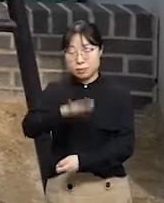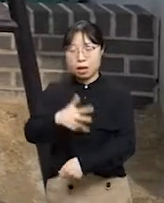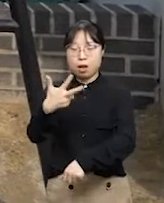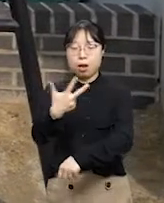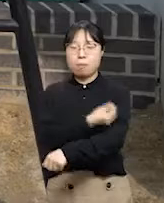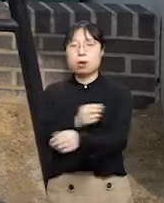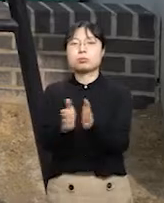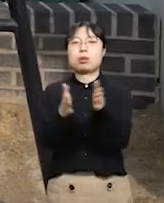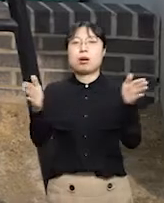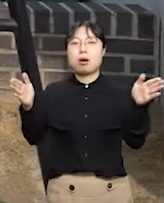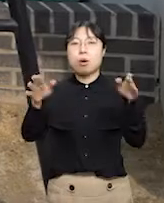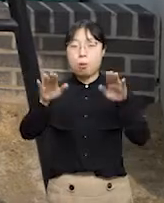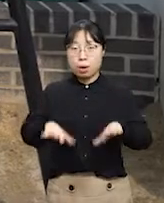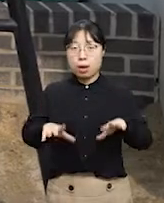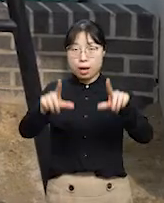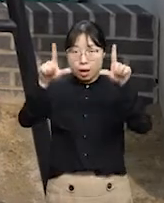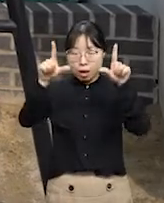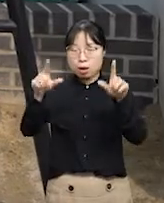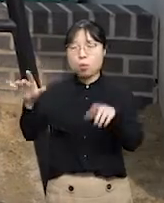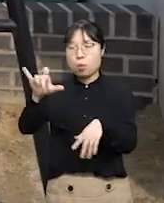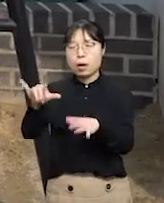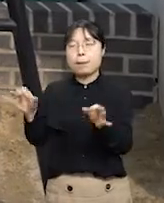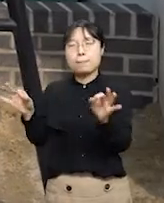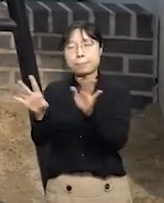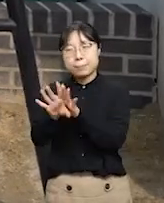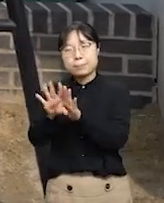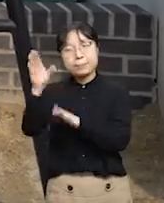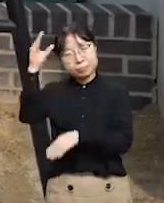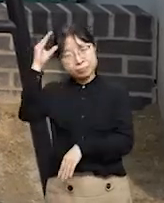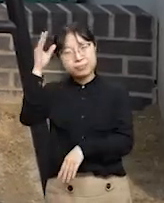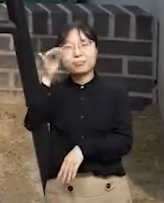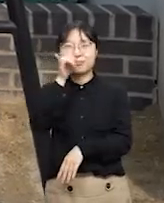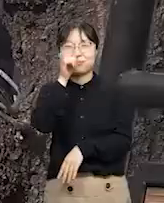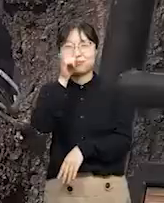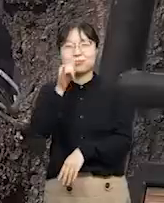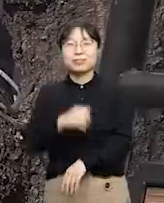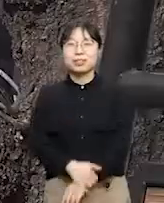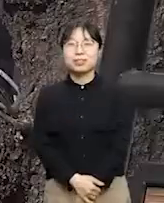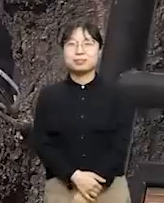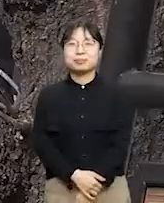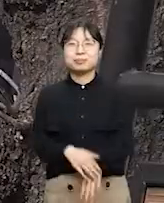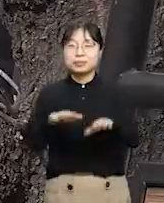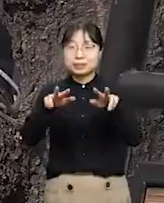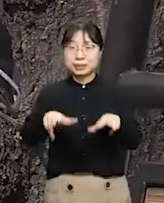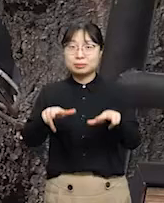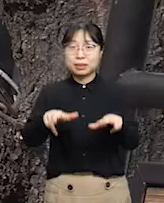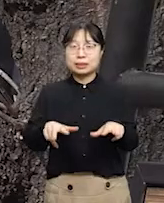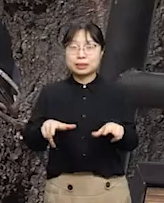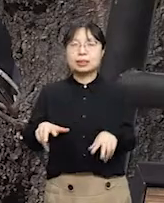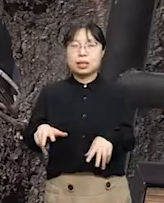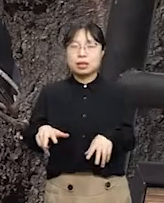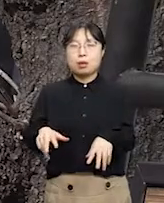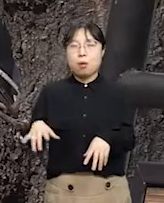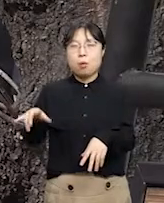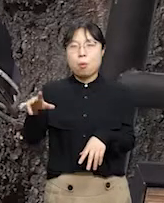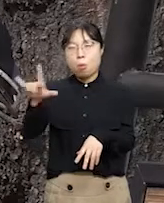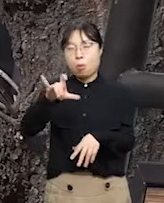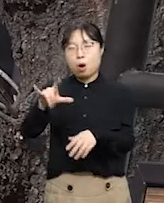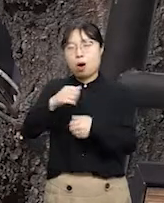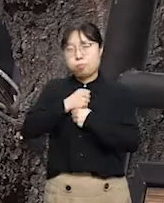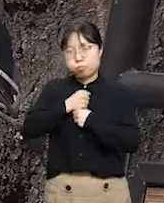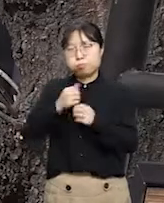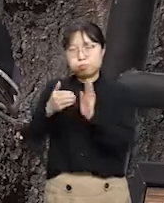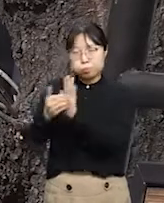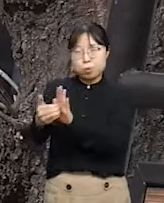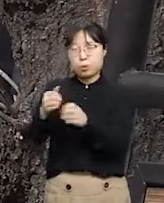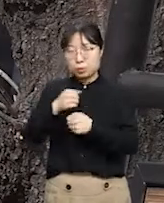만큼 올해는 희망적인 소식이 곧 들려오지 않을까 기대를 해봅니다. 그래도 아직까지는 방역수칙을 철저히 지키시면서 조심하셔야 되는